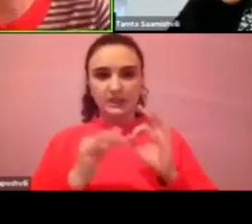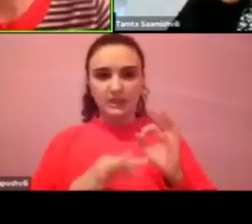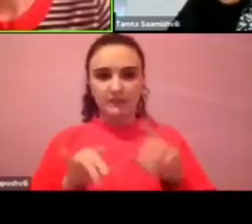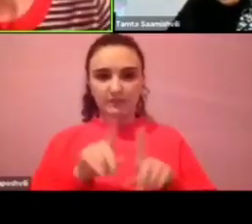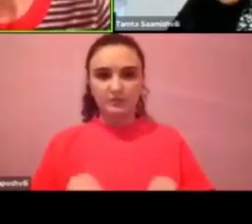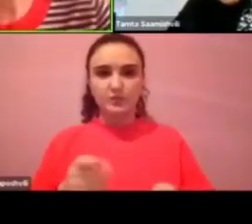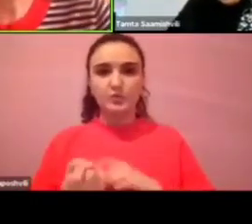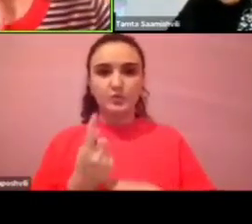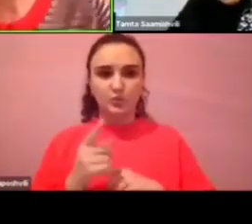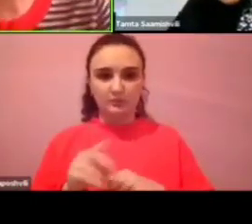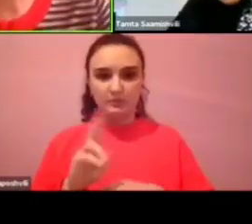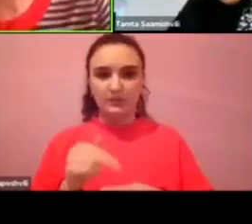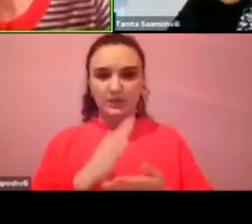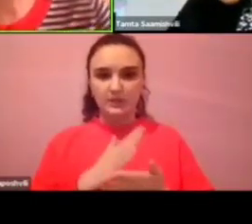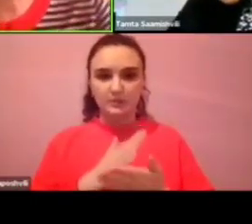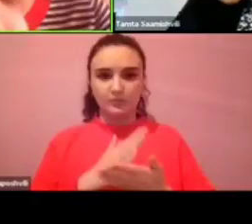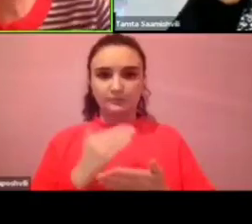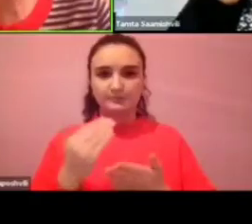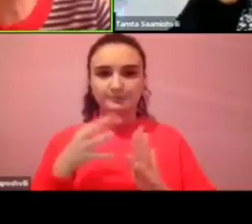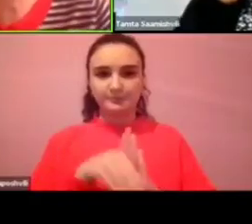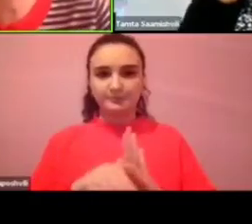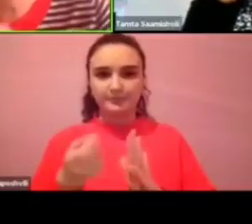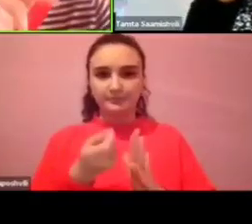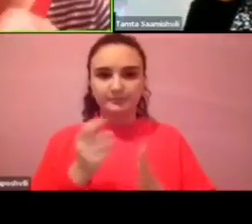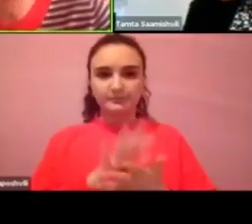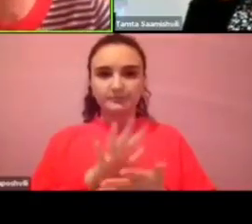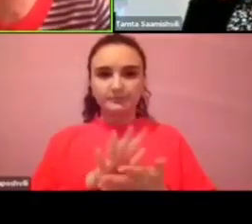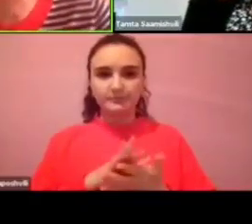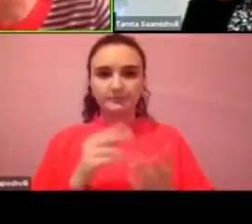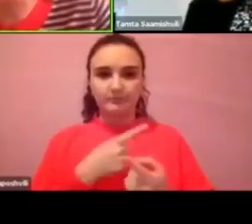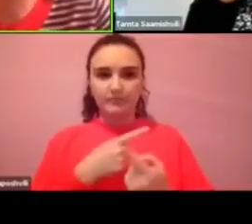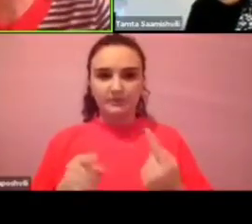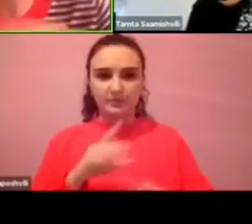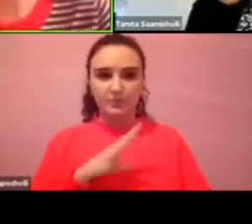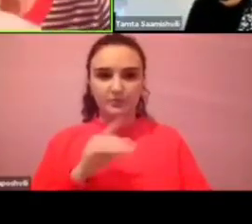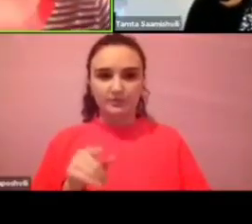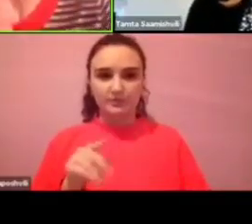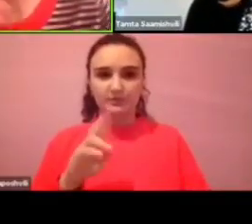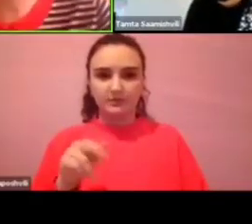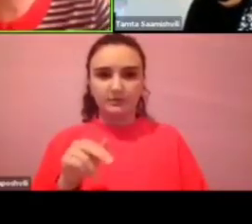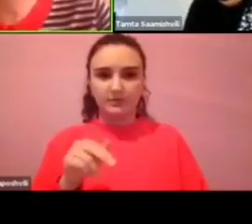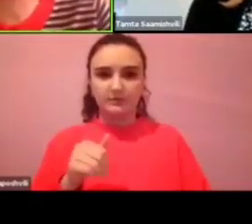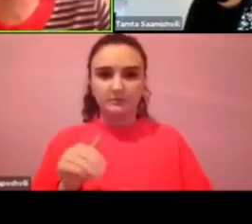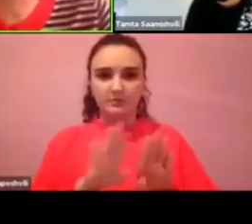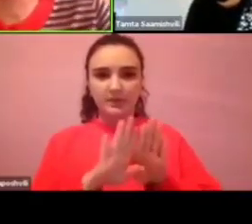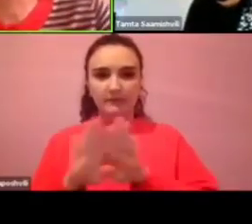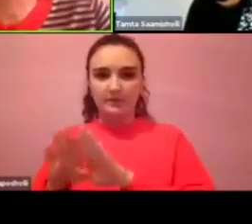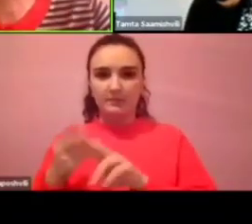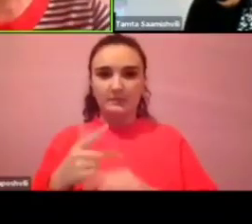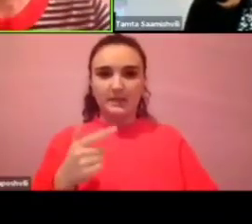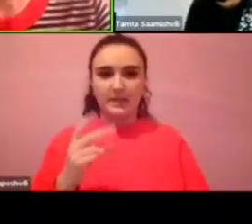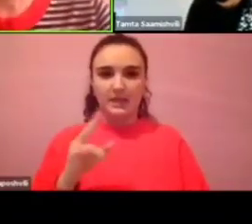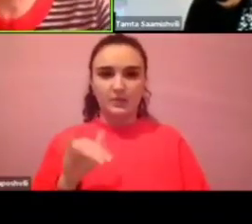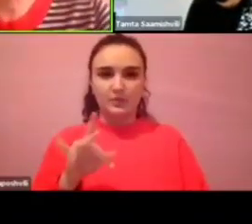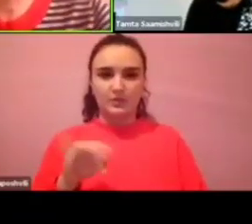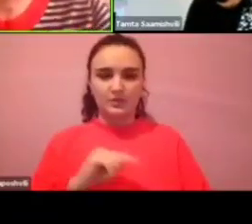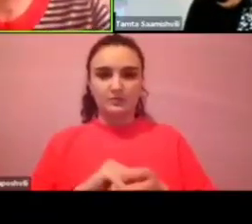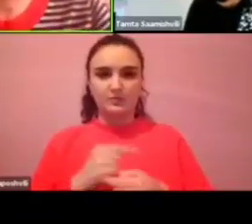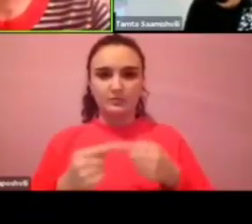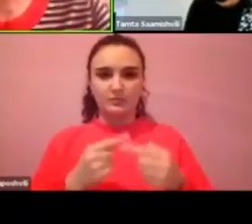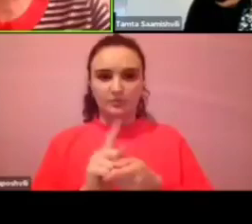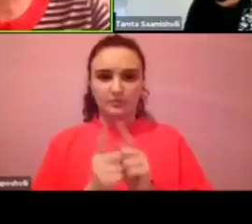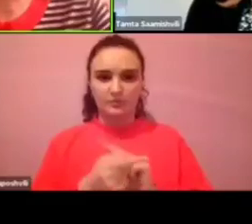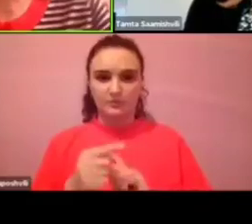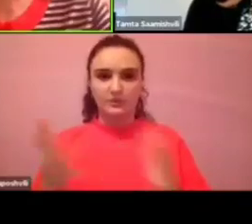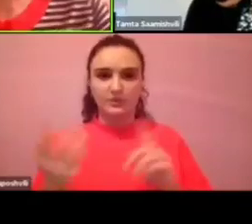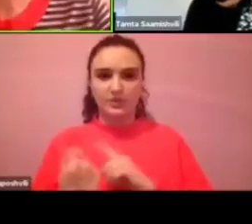თურმე და მათში არსებული ბაქტერიებიც განსხვავებული ყოფილა და მიყვება მართლა აი ამ გენურ მუტაციებს. ეს მართლა ძალიან